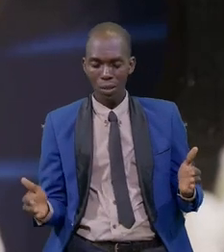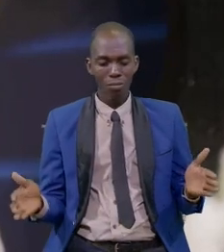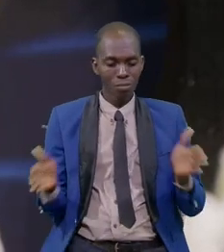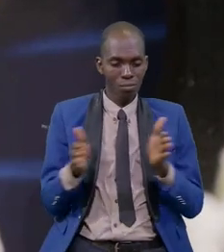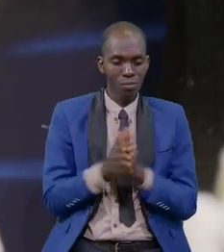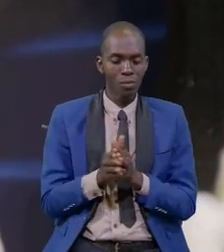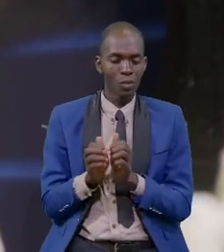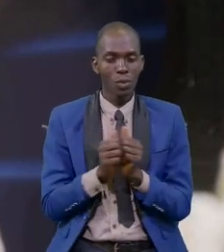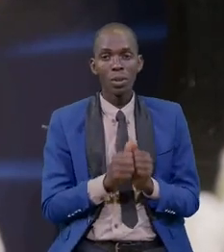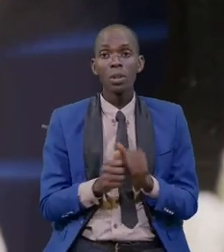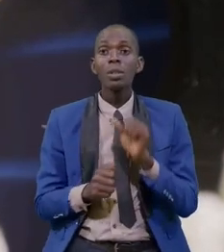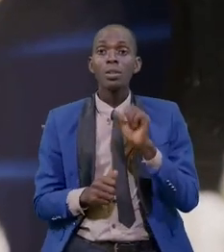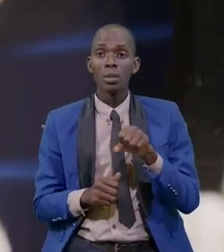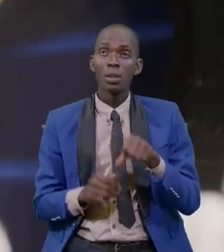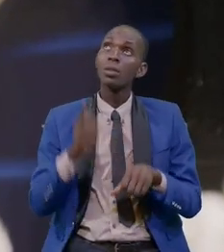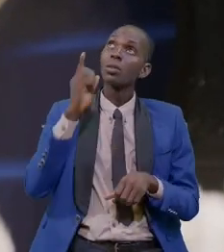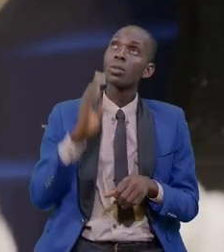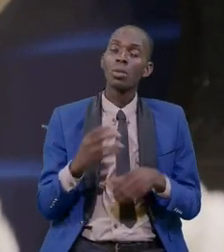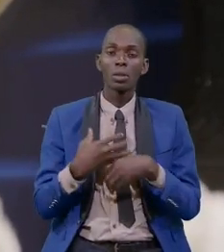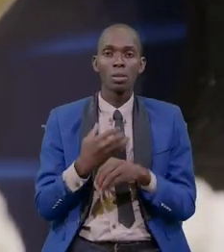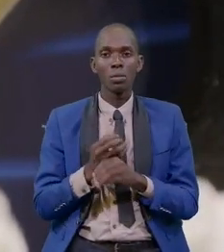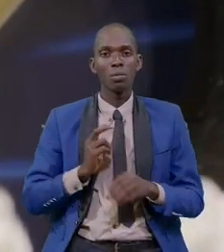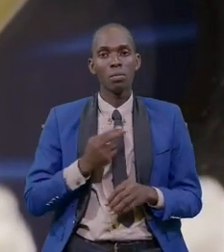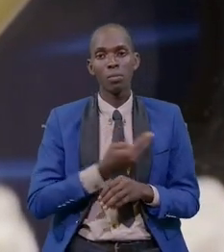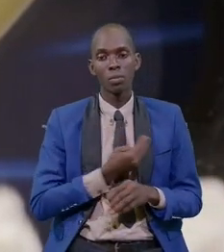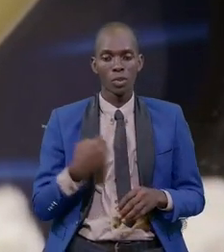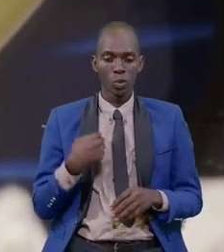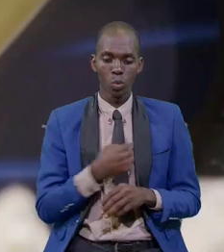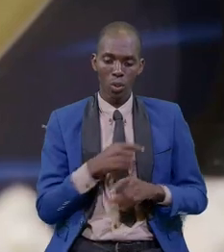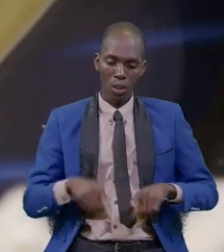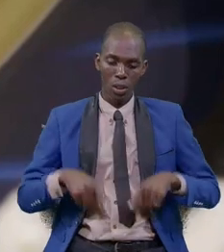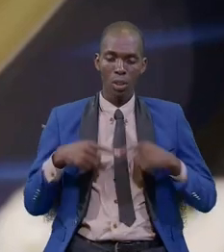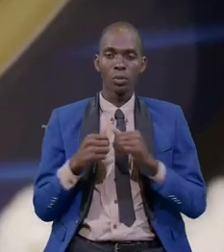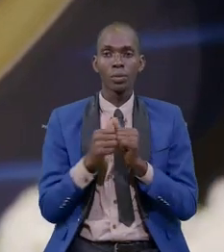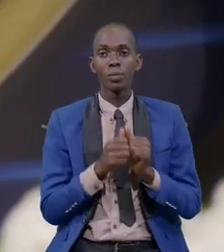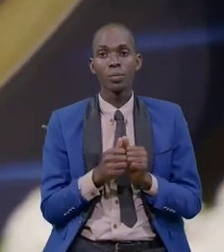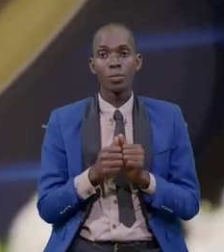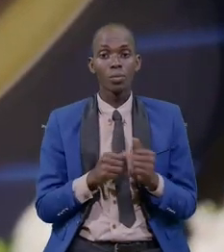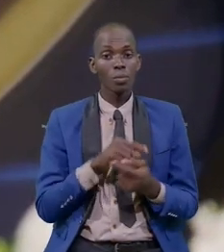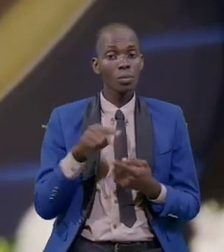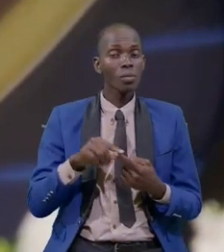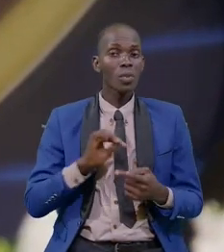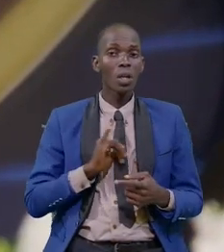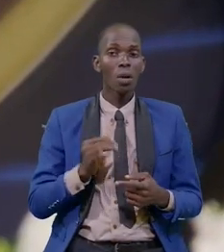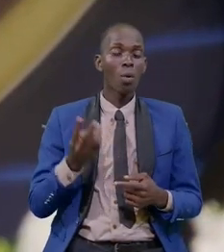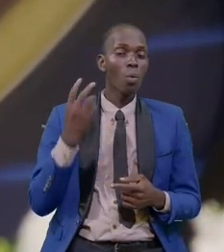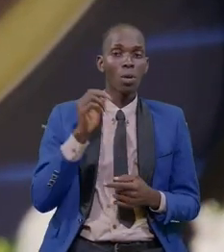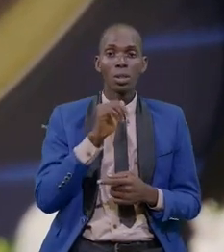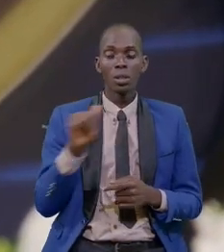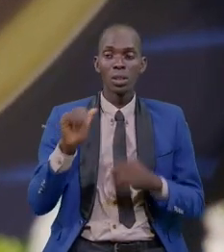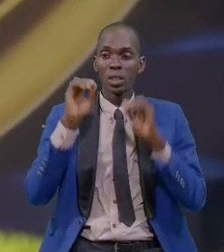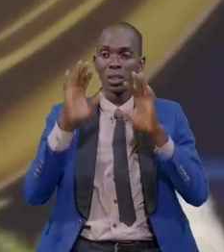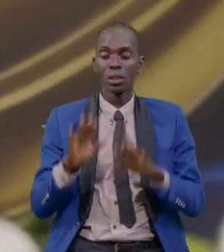Oui, en vérité. Que Dieu nous a créés, non? Et nous devons relater avec les gens ensemble. Lorsque j'étais enseignant